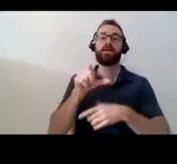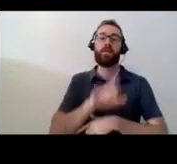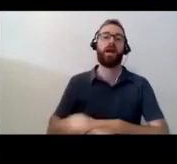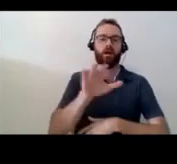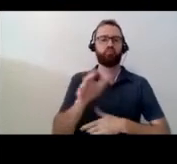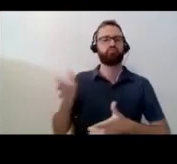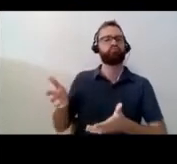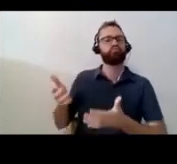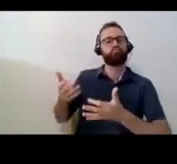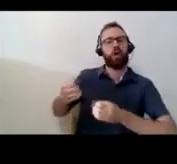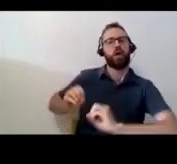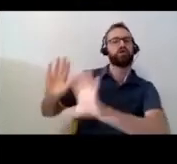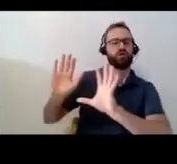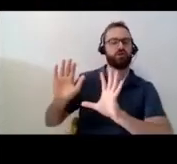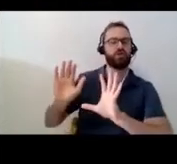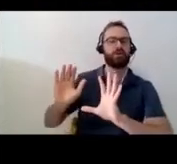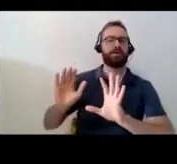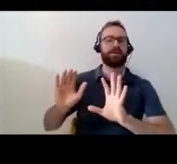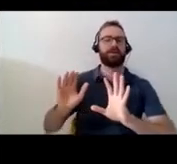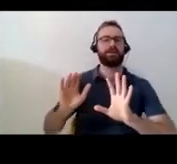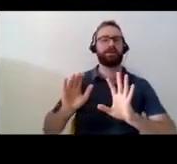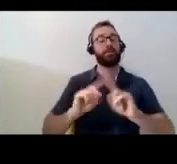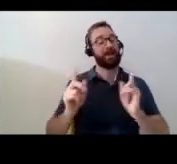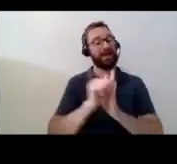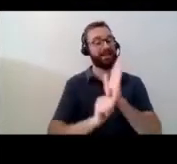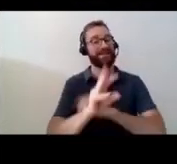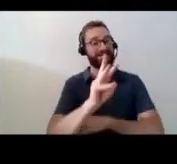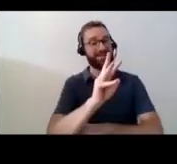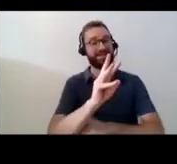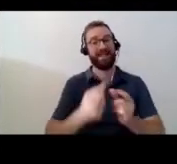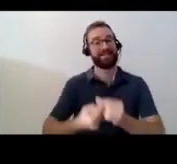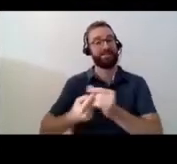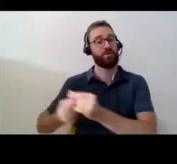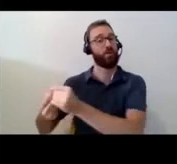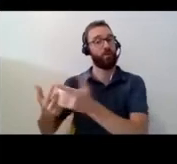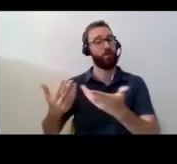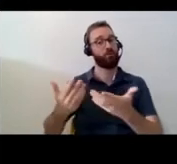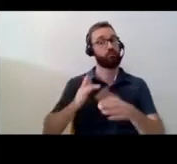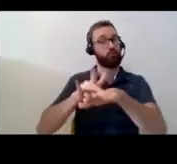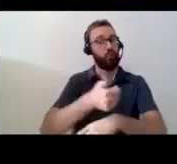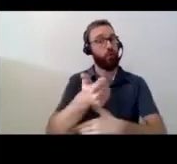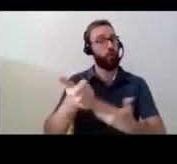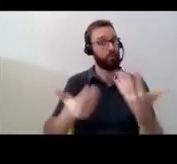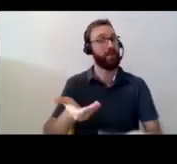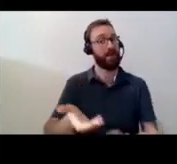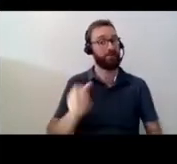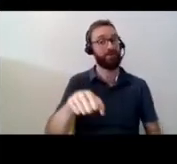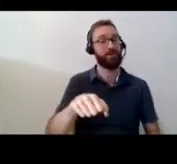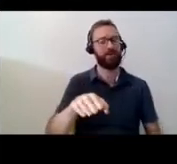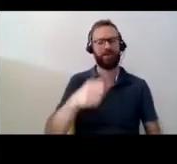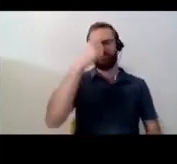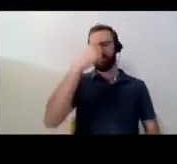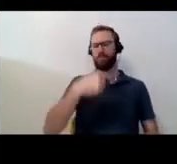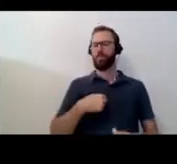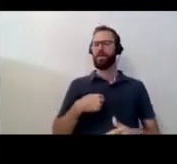pas l'article 6 d'avoir des effets à l'extérieur de ces exceptions-là. Donc, à ce moment-là, il me semble que l'argument